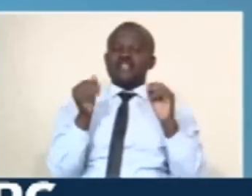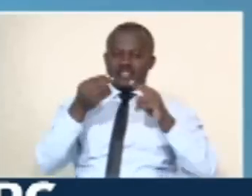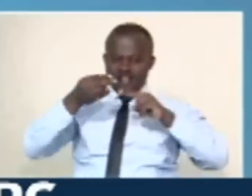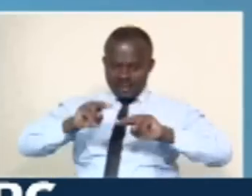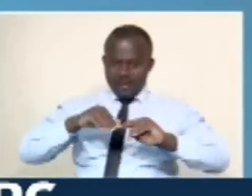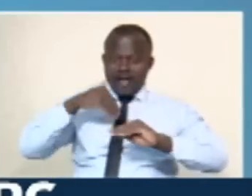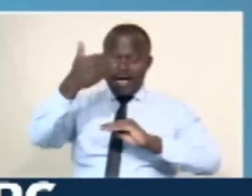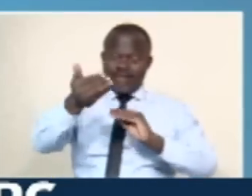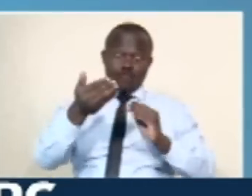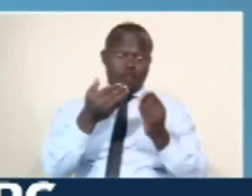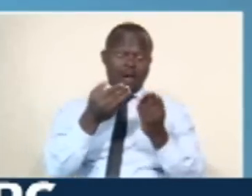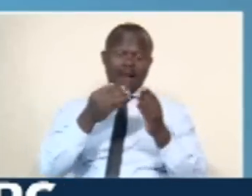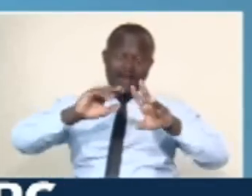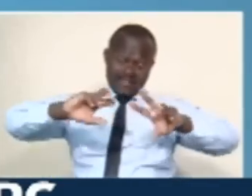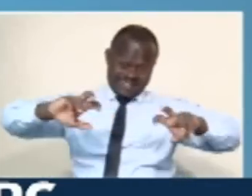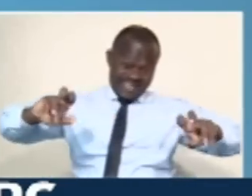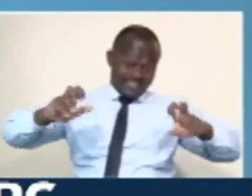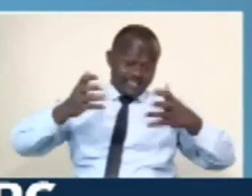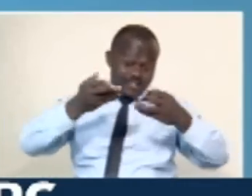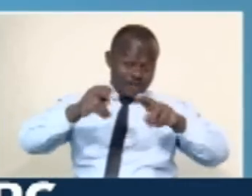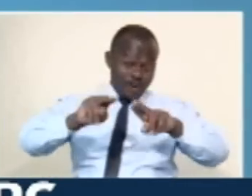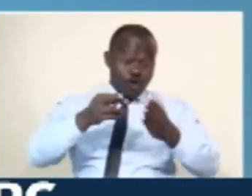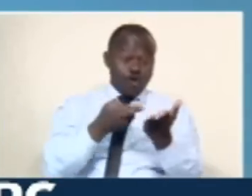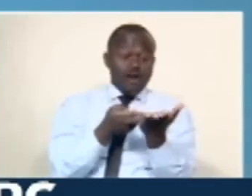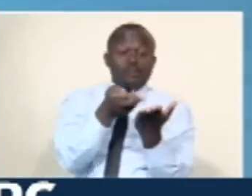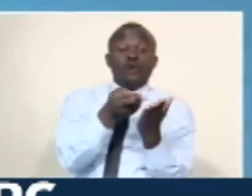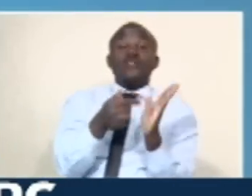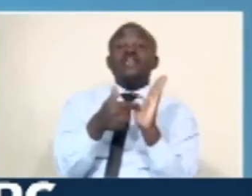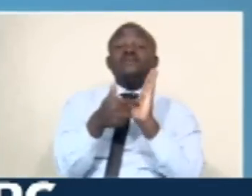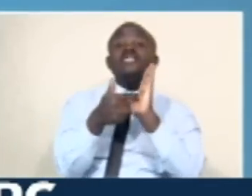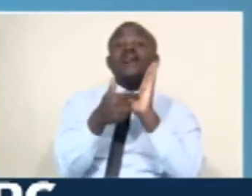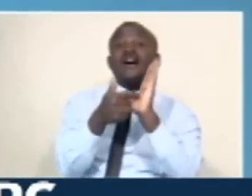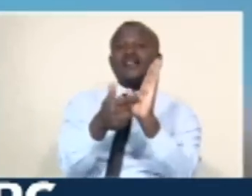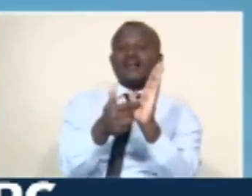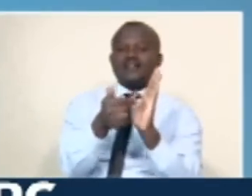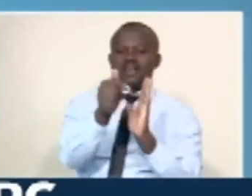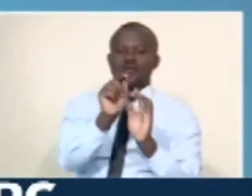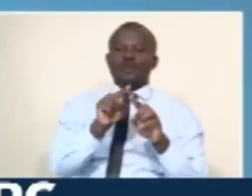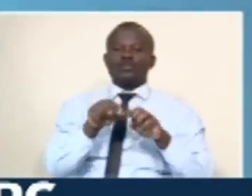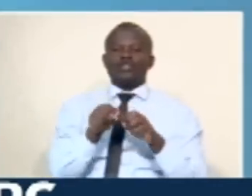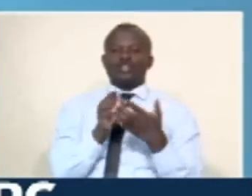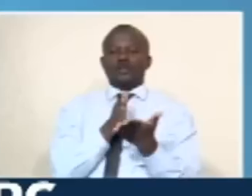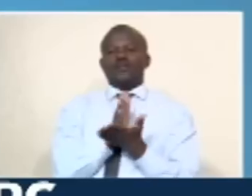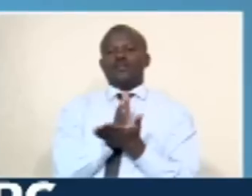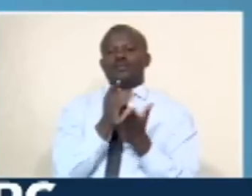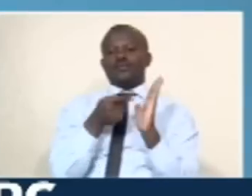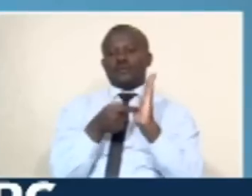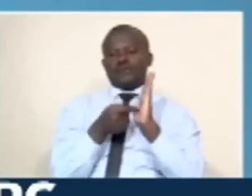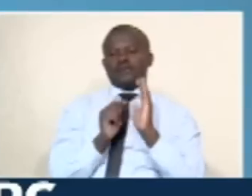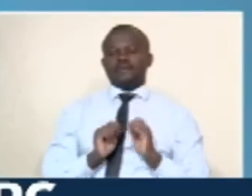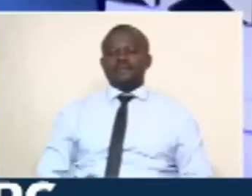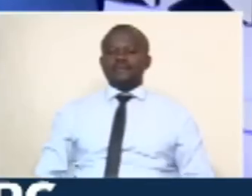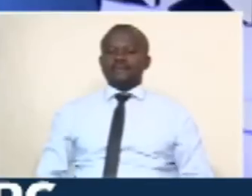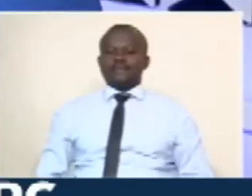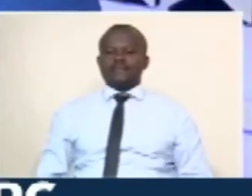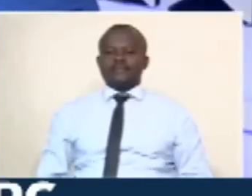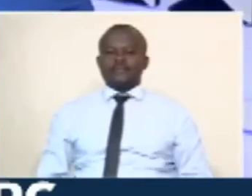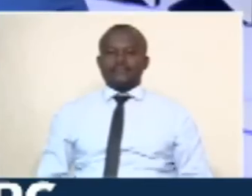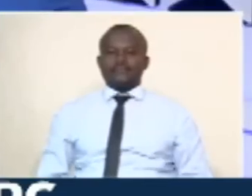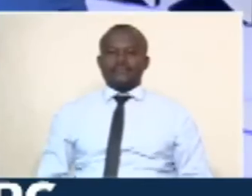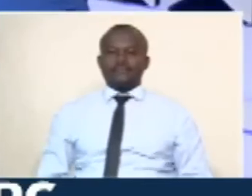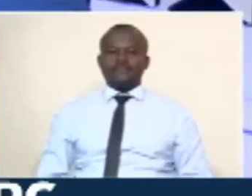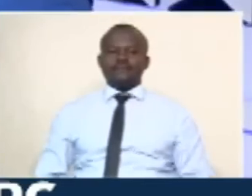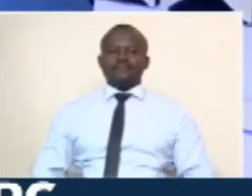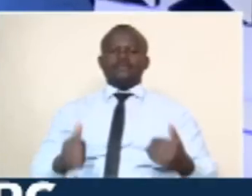bagenderaho, aho guhora umuntu ahita asakuza, ugasanga kandi n'amahanga n'ibinyamakuru mpuzamahanga niyo nzira bigiyemo. Yego.